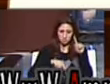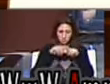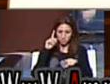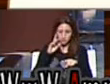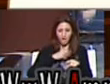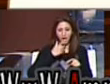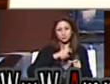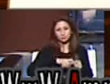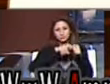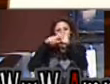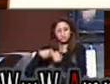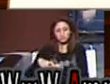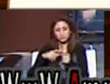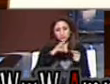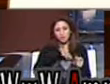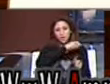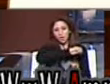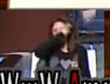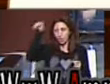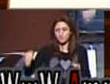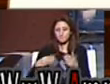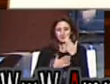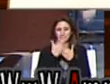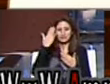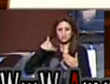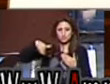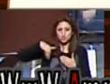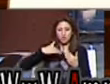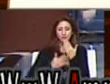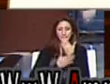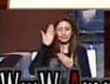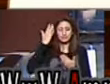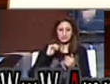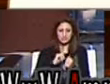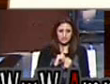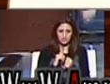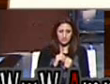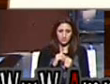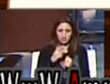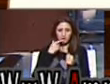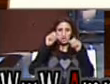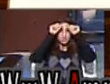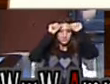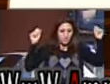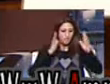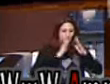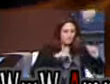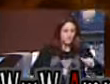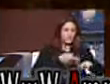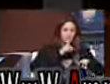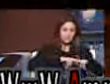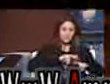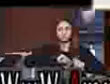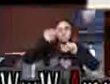لكن انا اعتقد ان العلاقات الوقت هادئه. السفير المصري هيرجع امتى ده مساله طبعا الحكومه المصريه